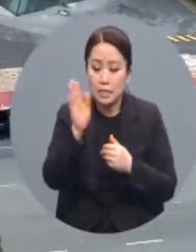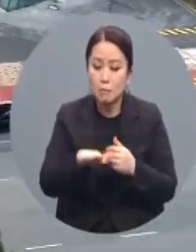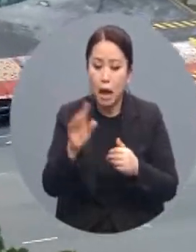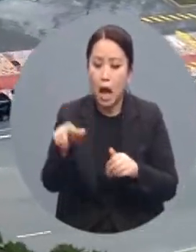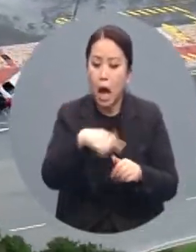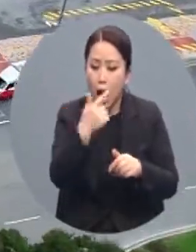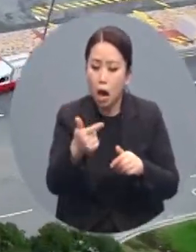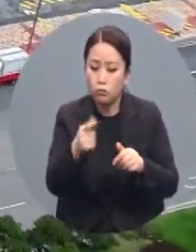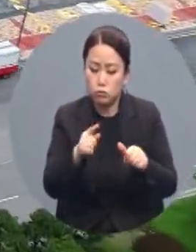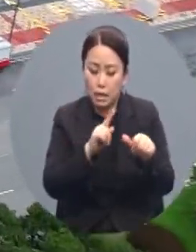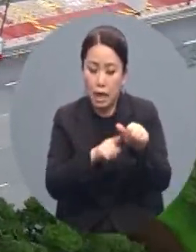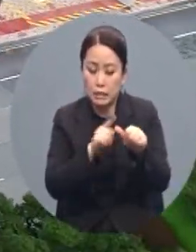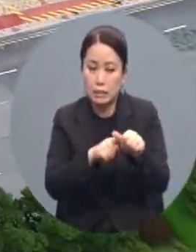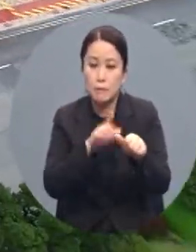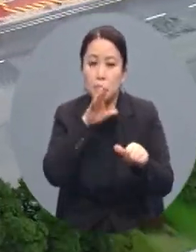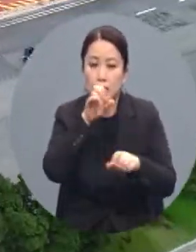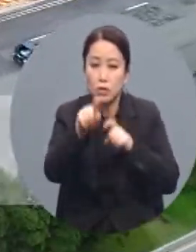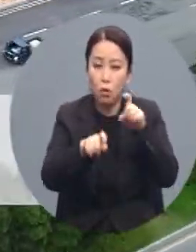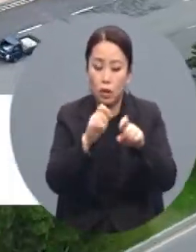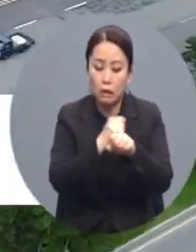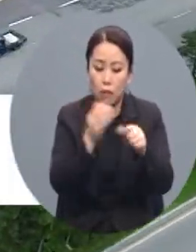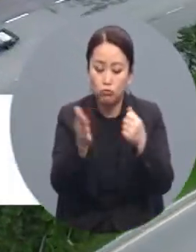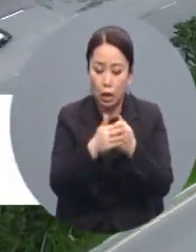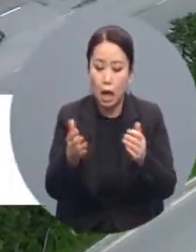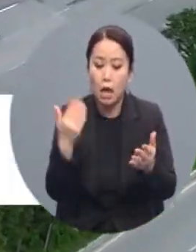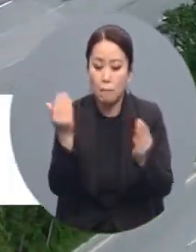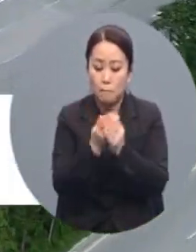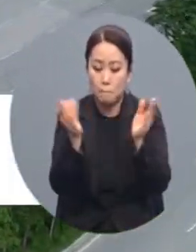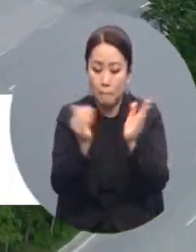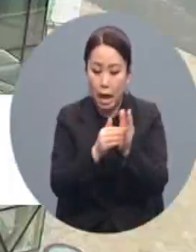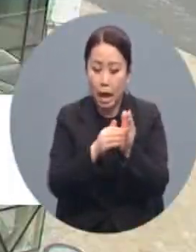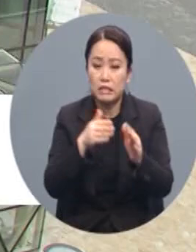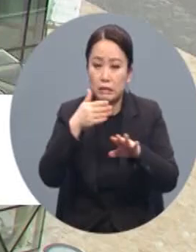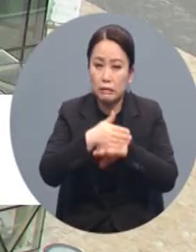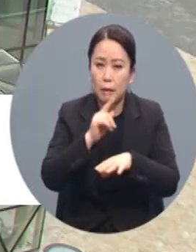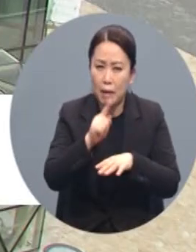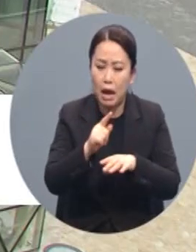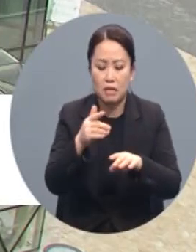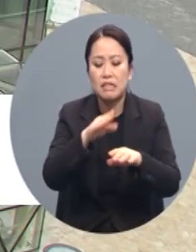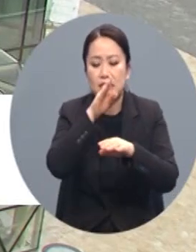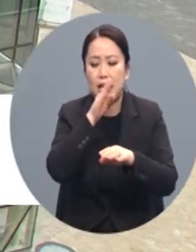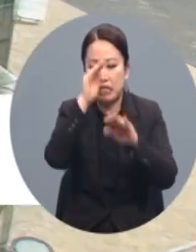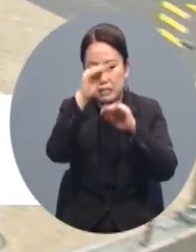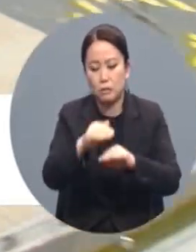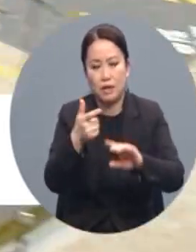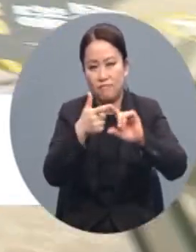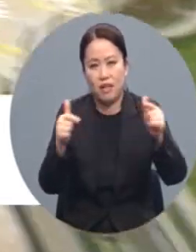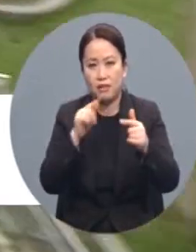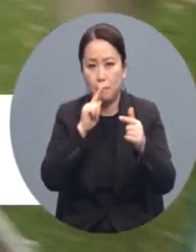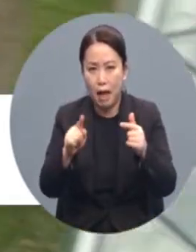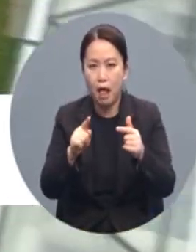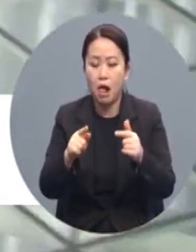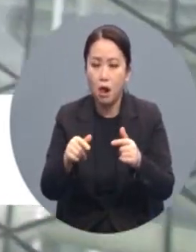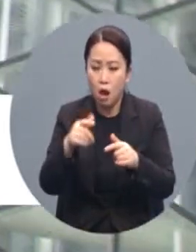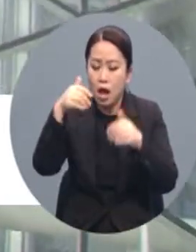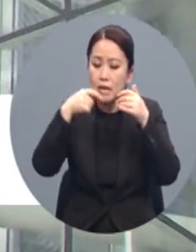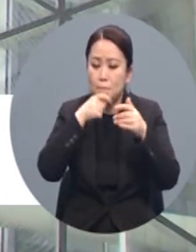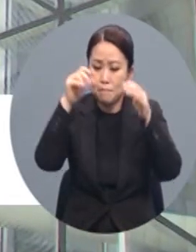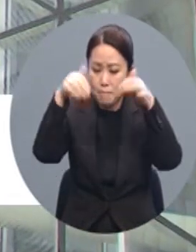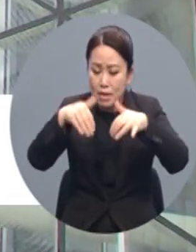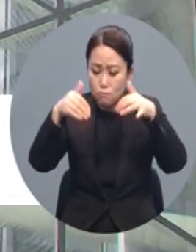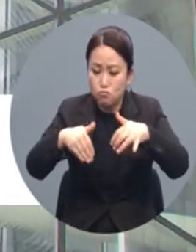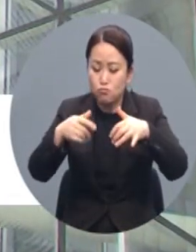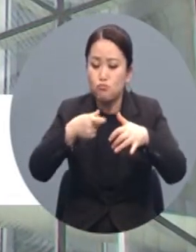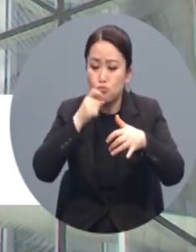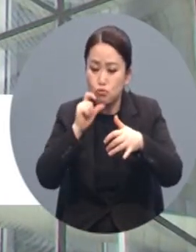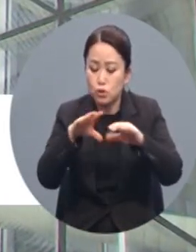준공일이 늦춰졌다는 주장은 사실과 달랐습니다. 시행사가 사용 승인 신청을 하자 관할구청에서 빗물 처리 시설 보안을